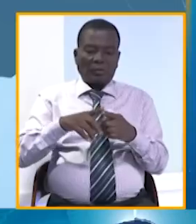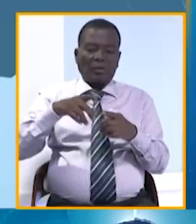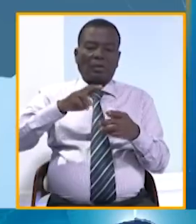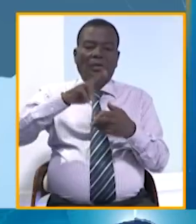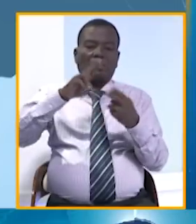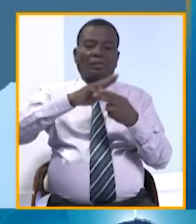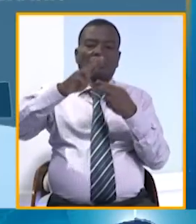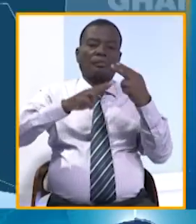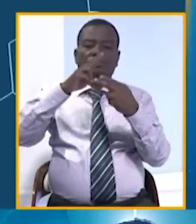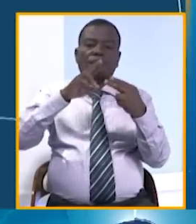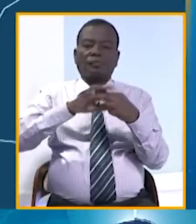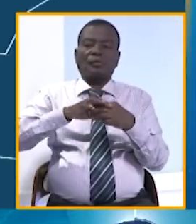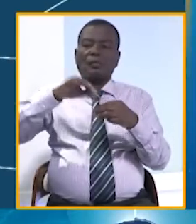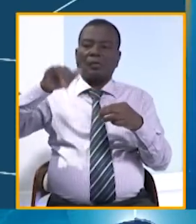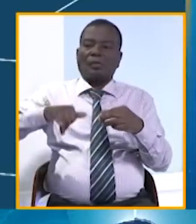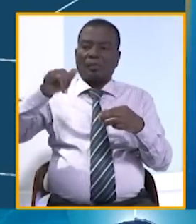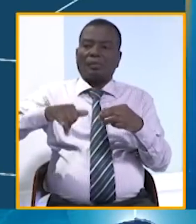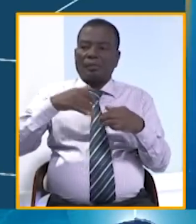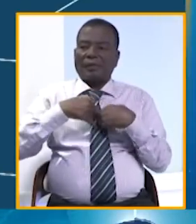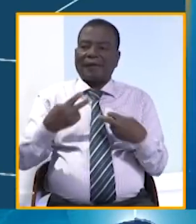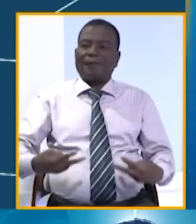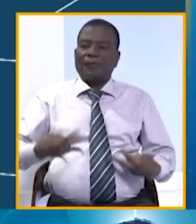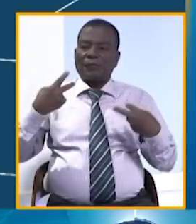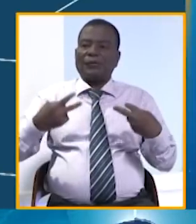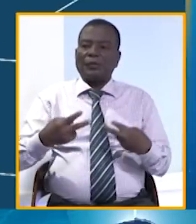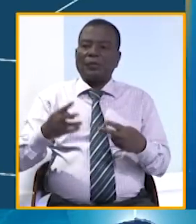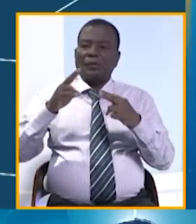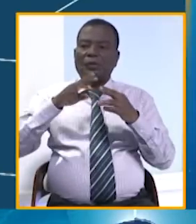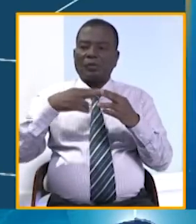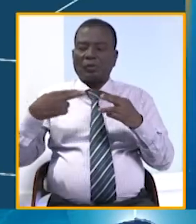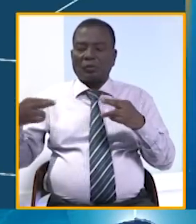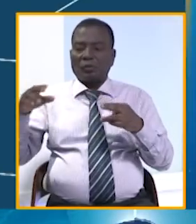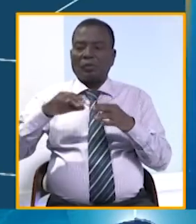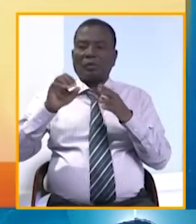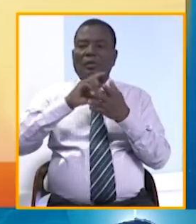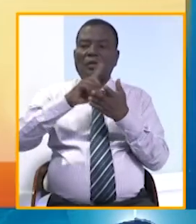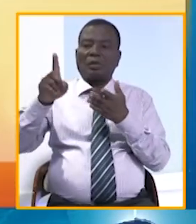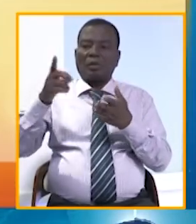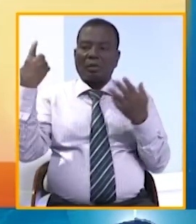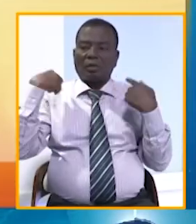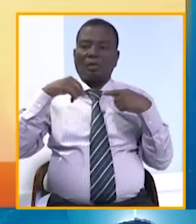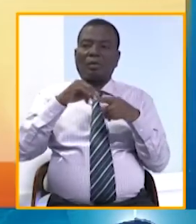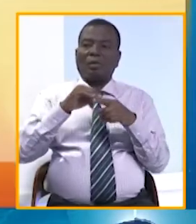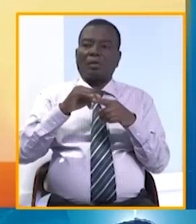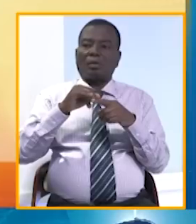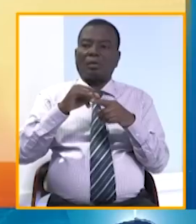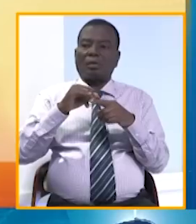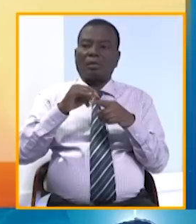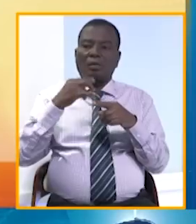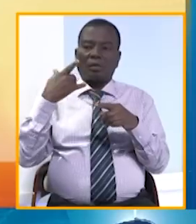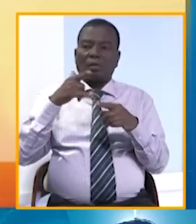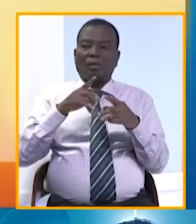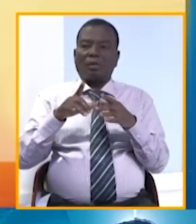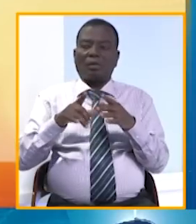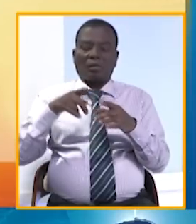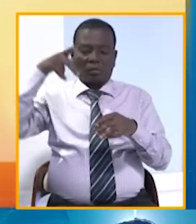National Polytechnique Félix Houphouët-Boigny l'ont vivre au rythme de la semaine de la recherche de l'innovation. À l'occasion, le ministre des Mines, nous le disions à l'instant dans les